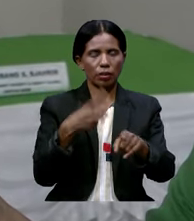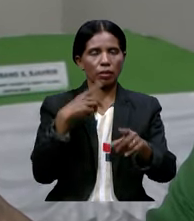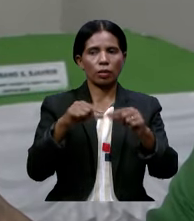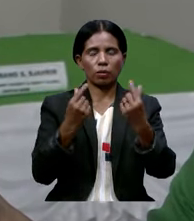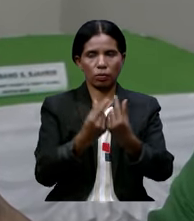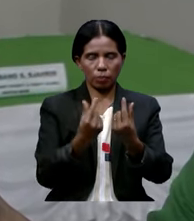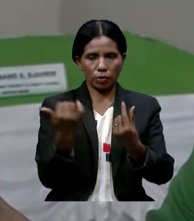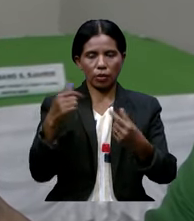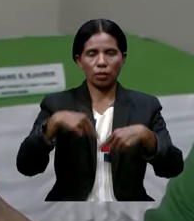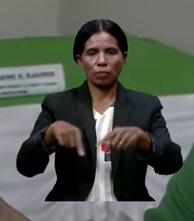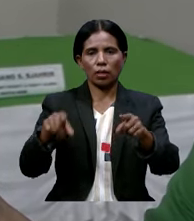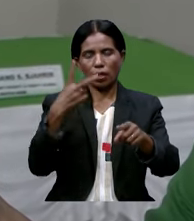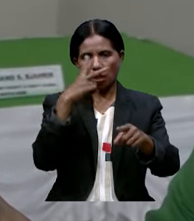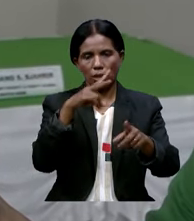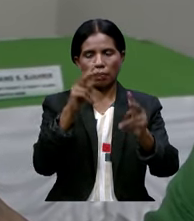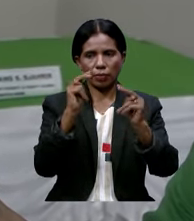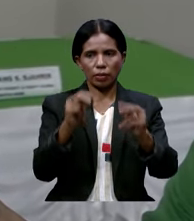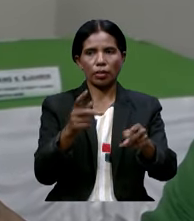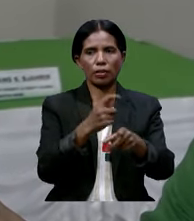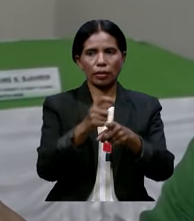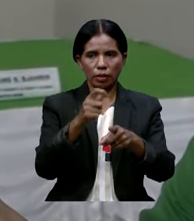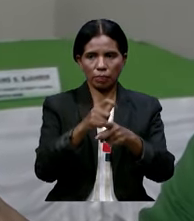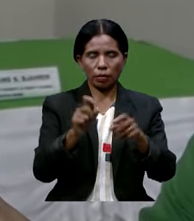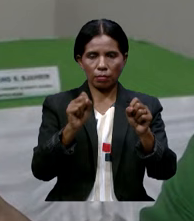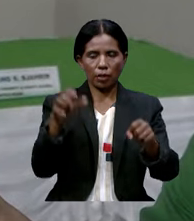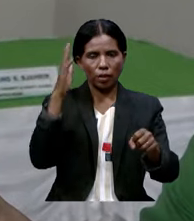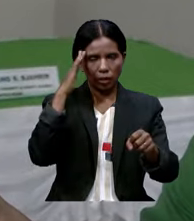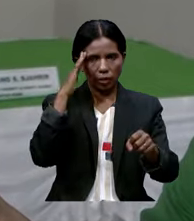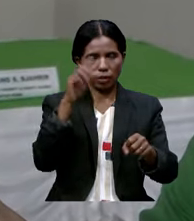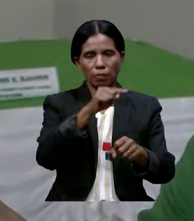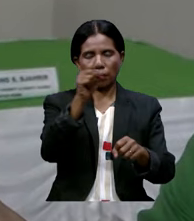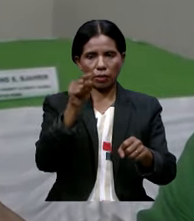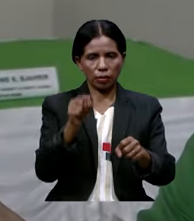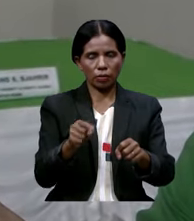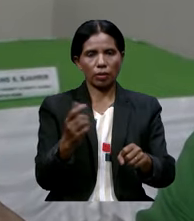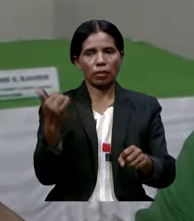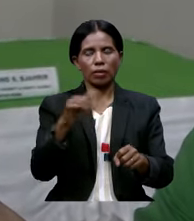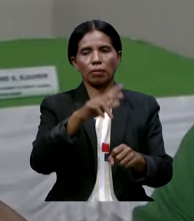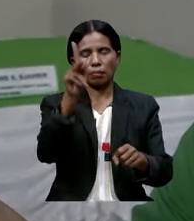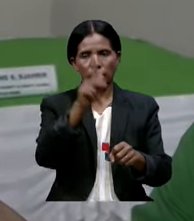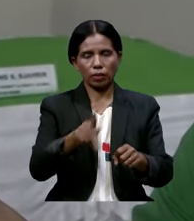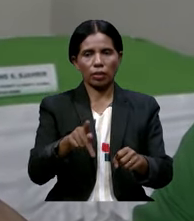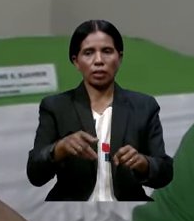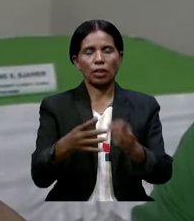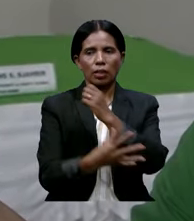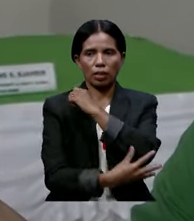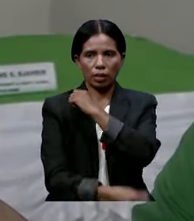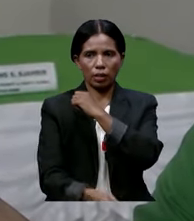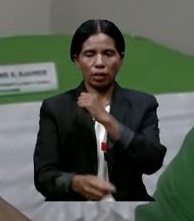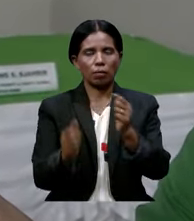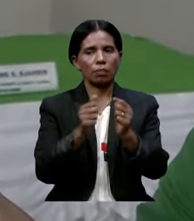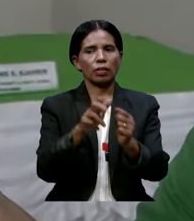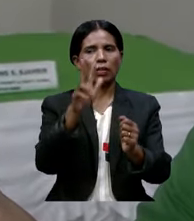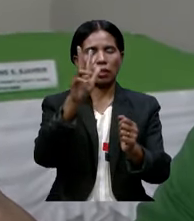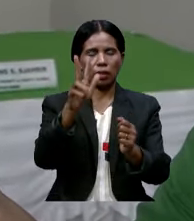tuba tumba lapangan ini persisa ia trenamento para tuba latene pergunta serne. Portanto ia pesquisa kia kene ia seksaun quase 13